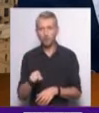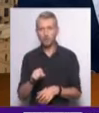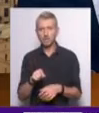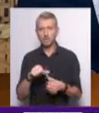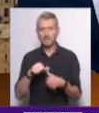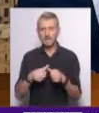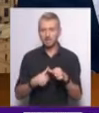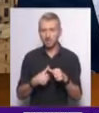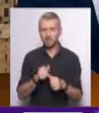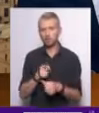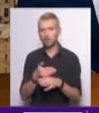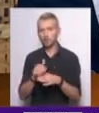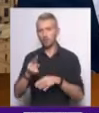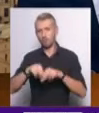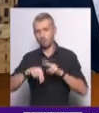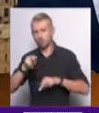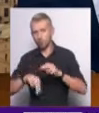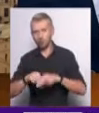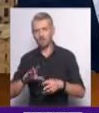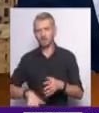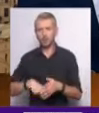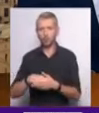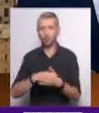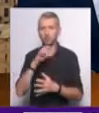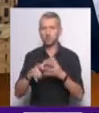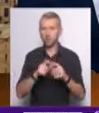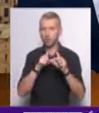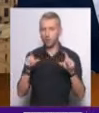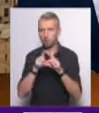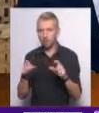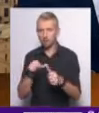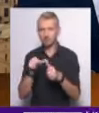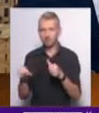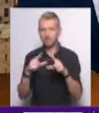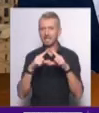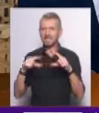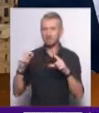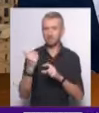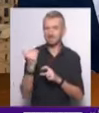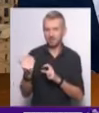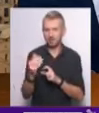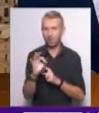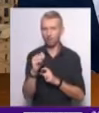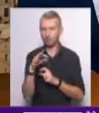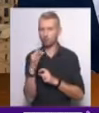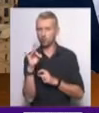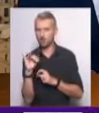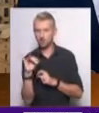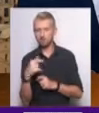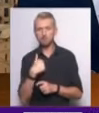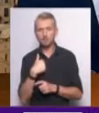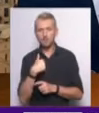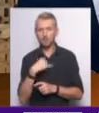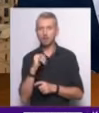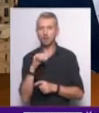закріплені, вони частково побудовані за рахунок міжнародних компаній, а саме кіпрських офшорів. І нас переконував пан